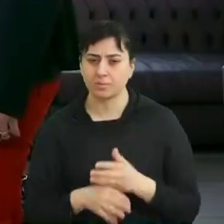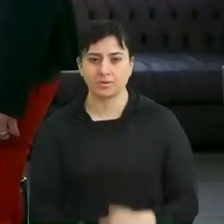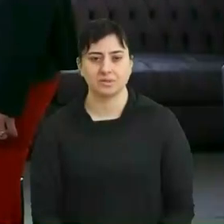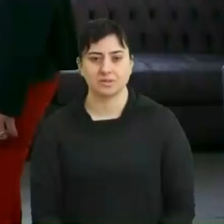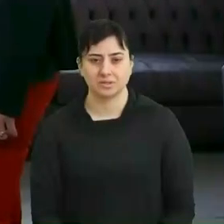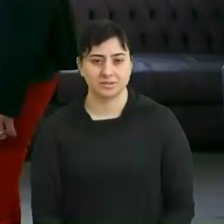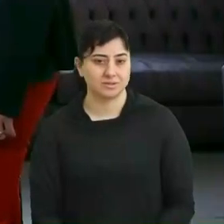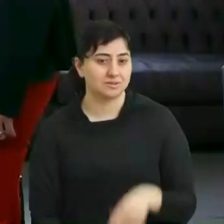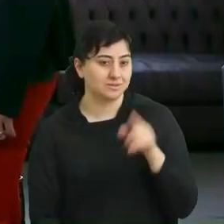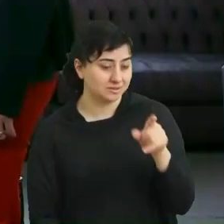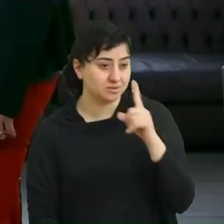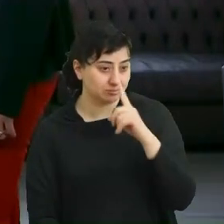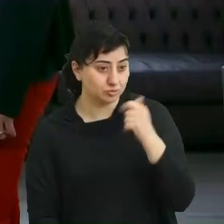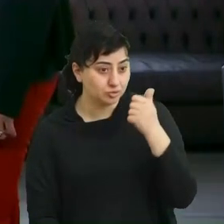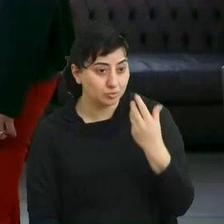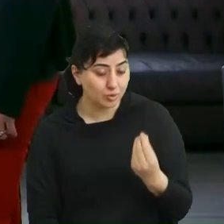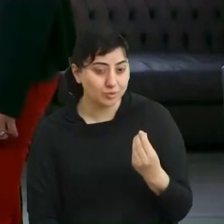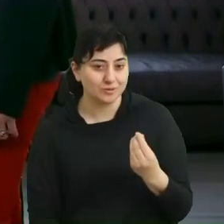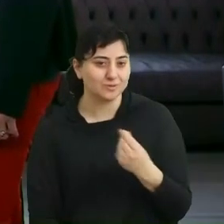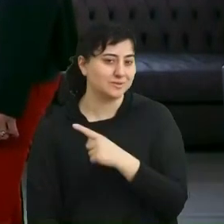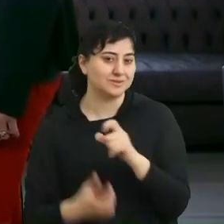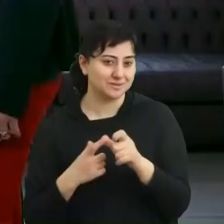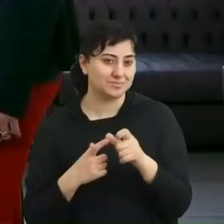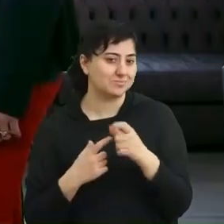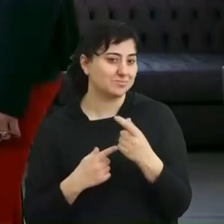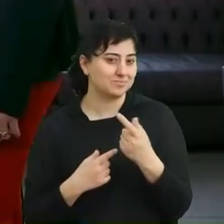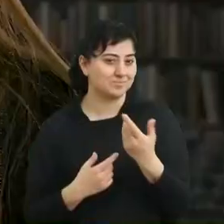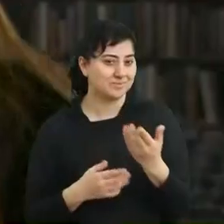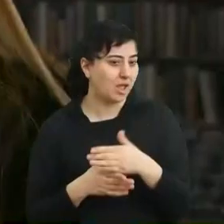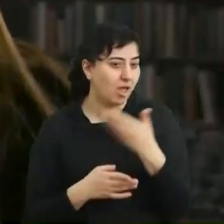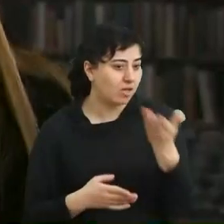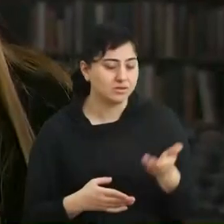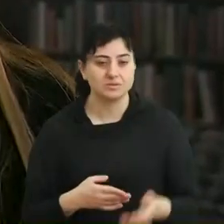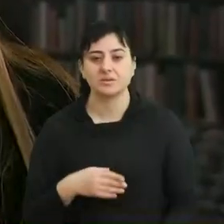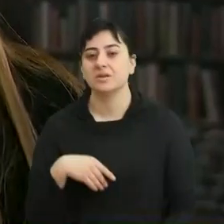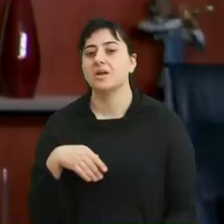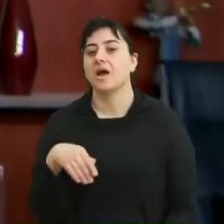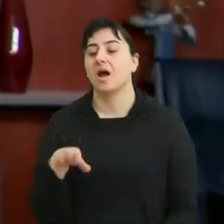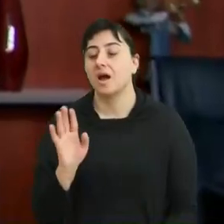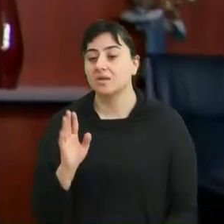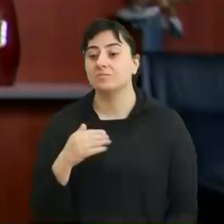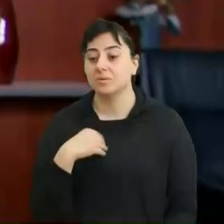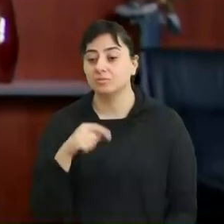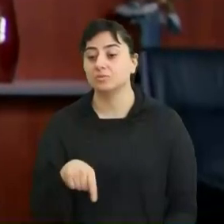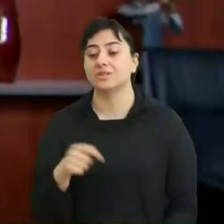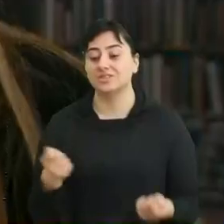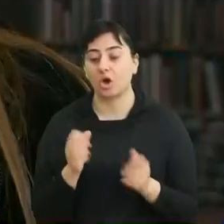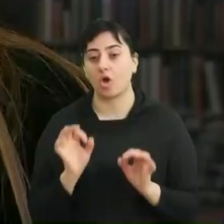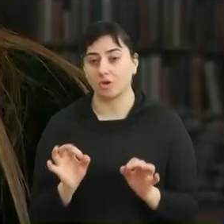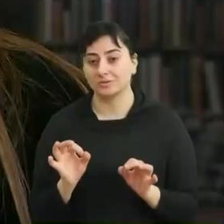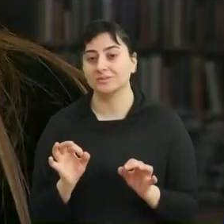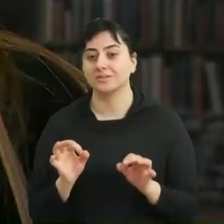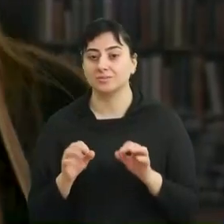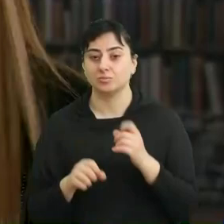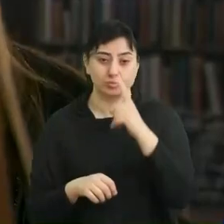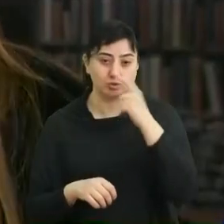Ay yoksa siz personel müdürü müsünüz? Yani Sarp Bey bundan size niye bahsedecek ki? Hayır Cavidancığım. Eğer ben burada çalışıyor olsaydım